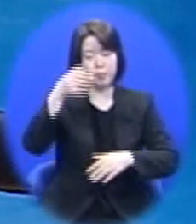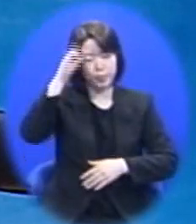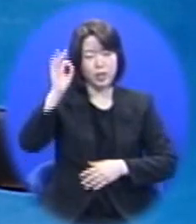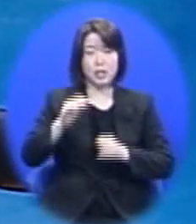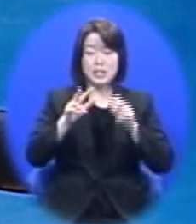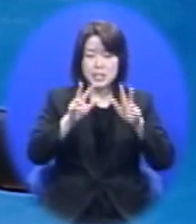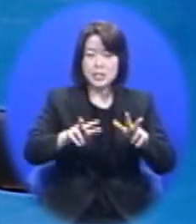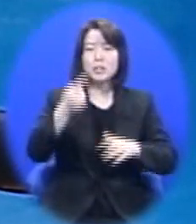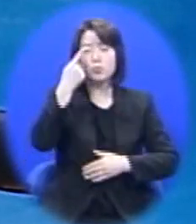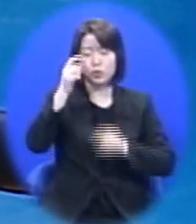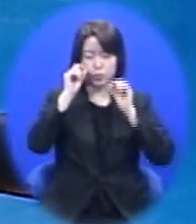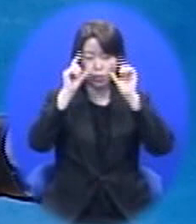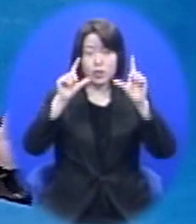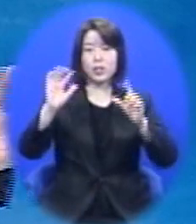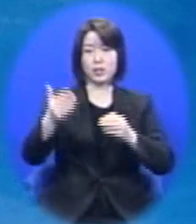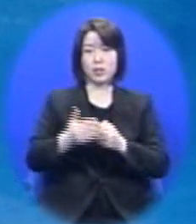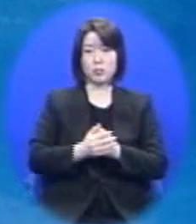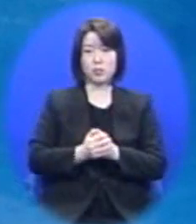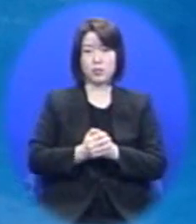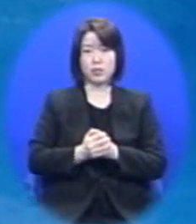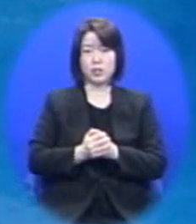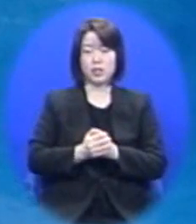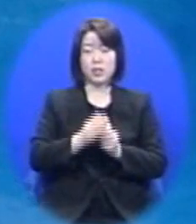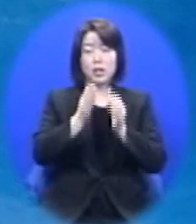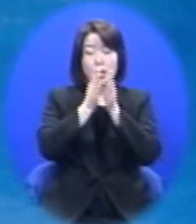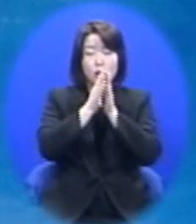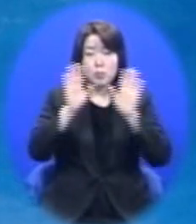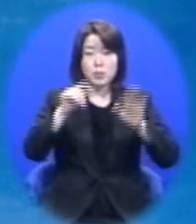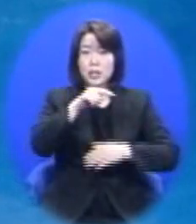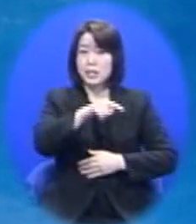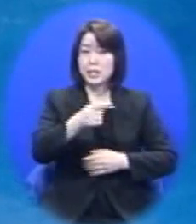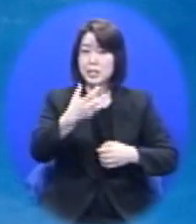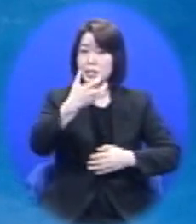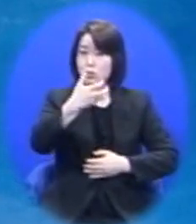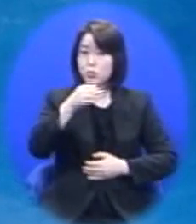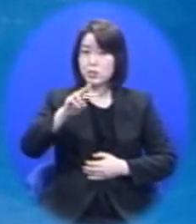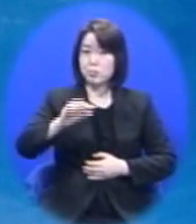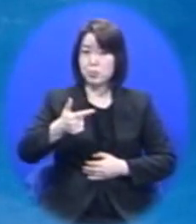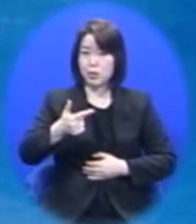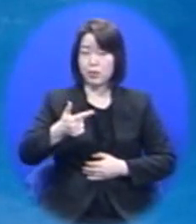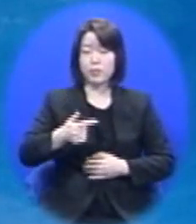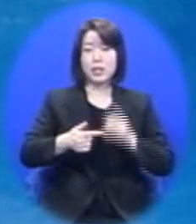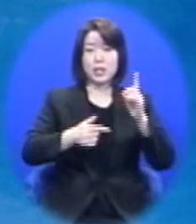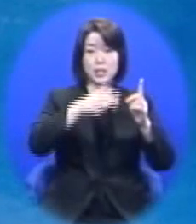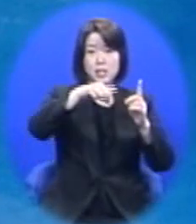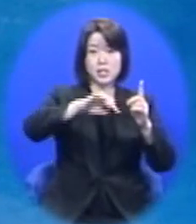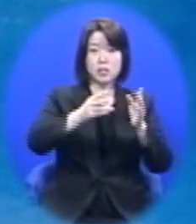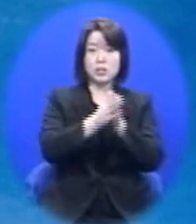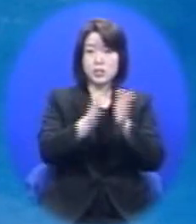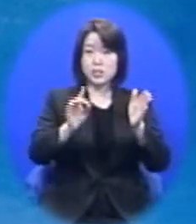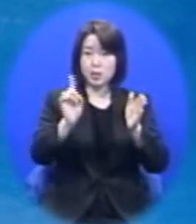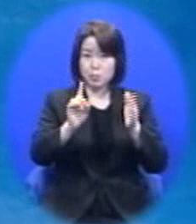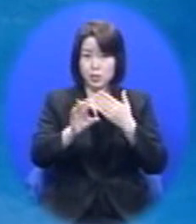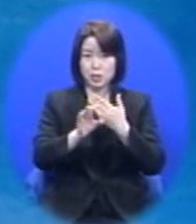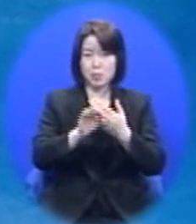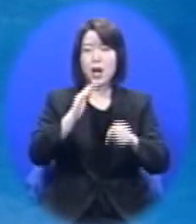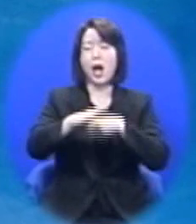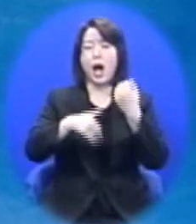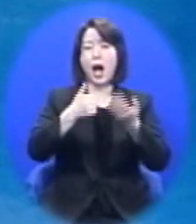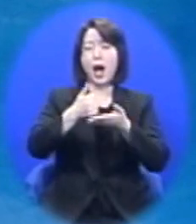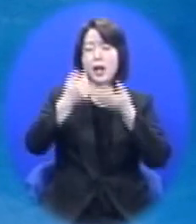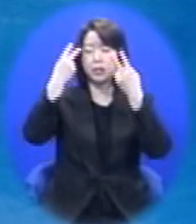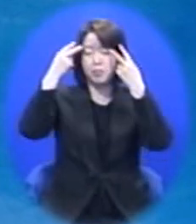뜨여야 하니까 말이에요. 모세는 이 시편 90편을 1절을 이렇게 시작합니다. 하나님을